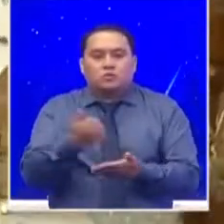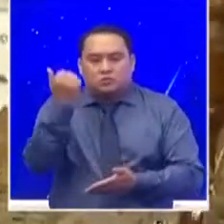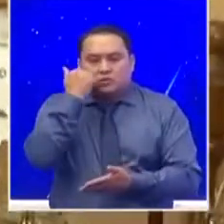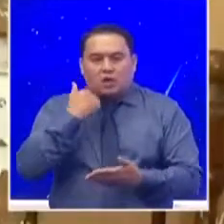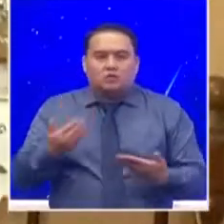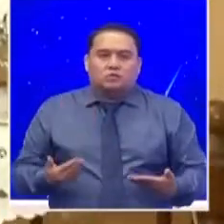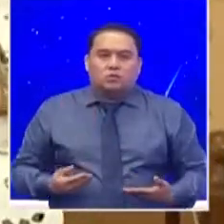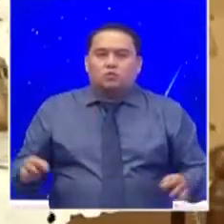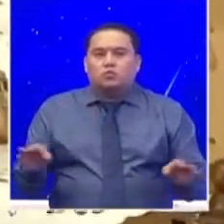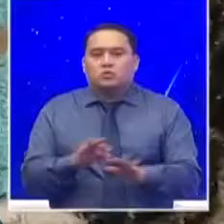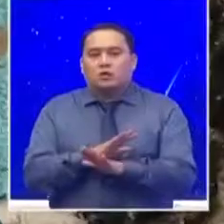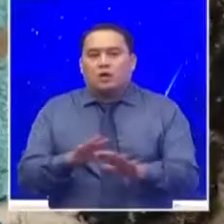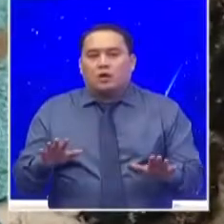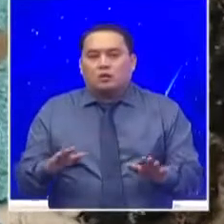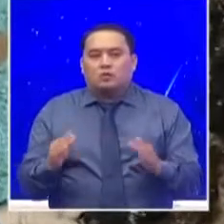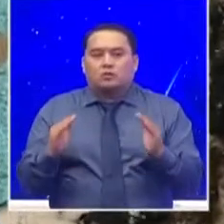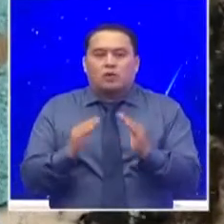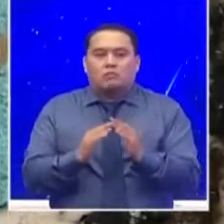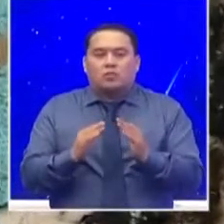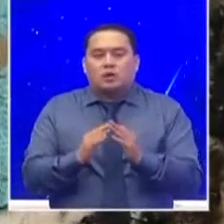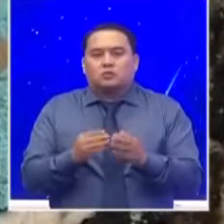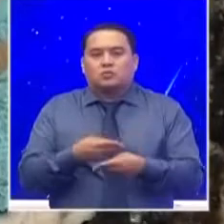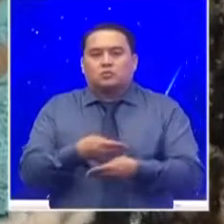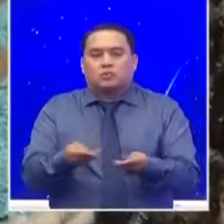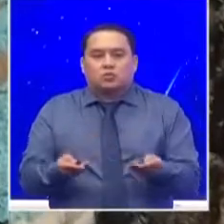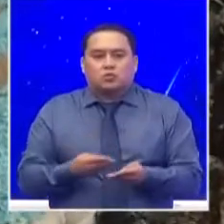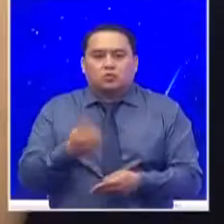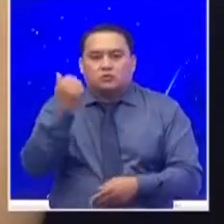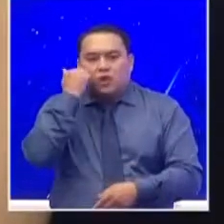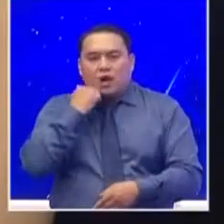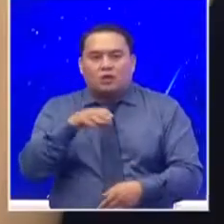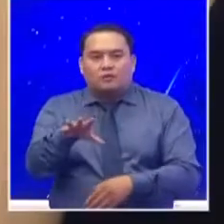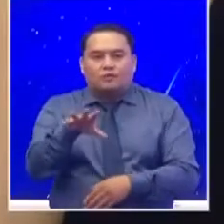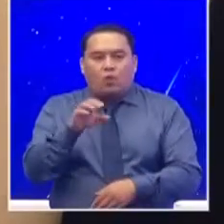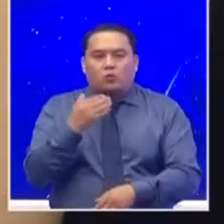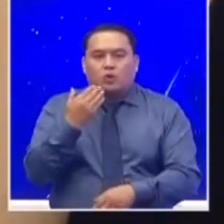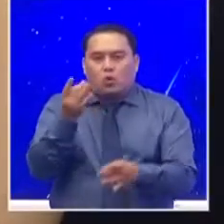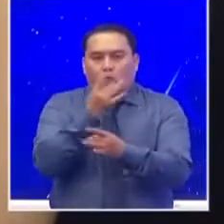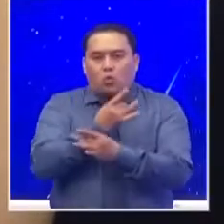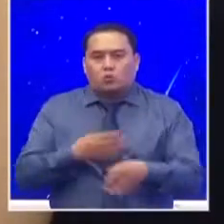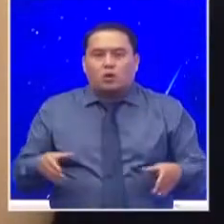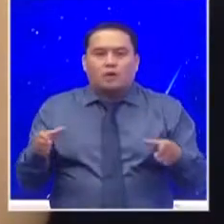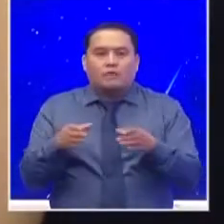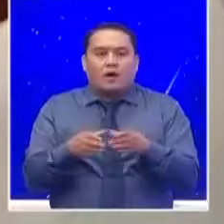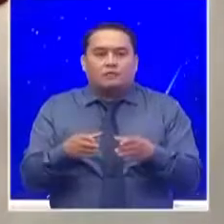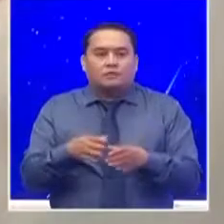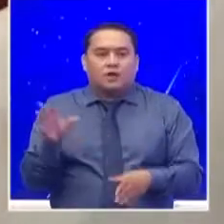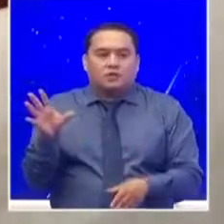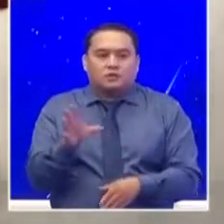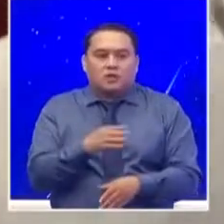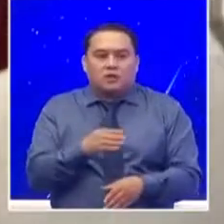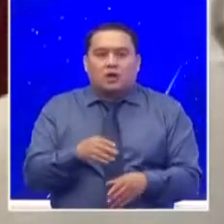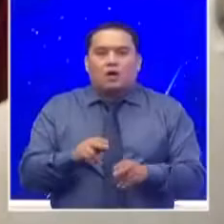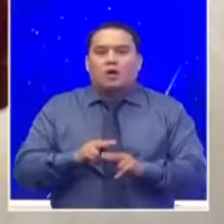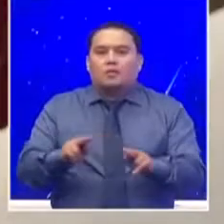быта, музыкальные инструменты, домашняя утварь, посуда и даже старые фотографии. По словам руководства этнокультурного объединения, все это призвано